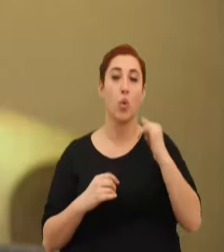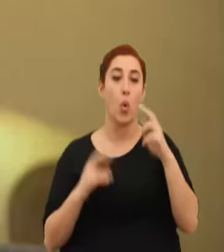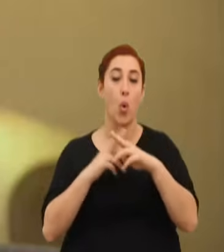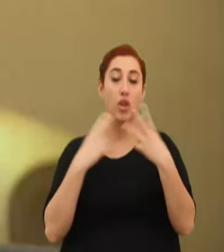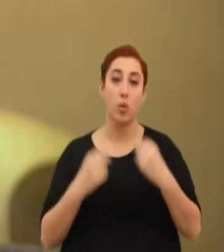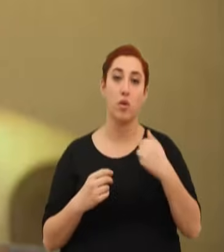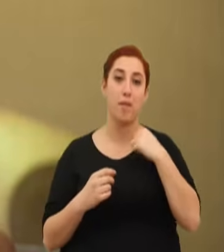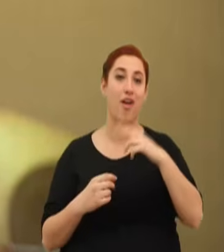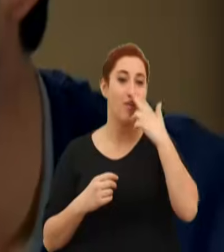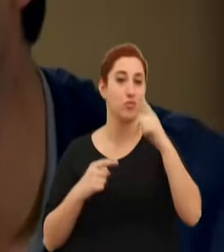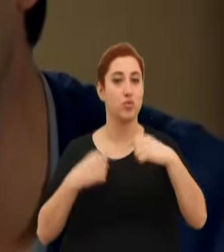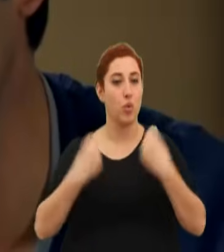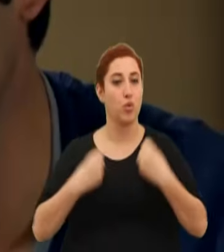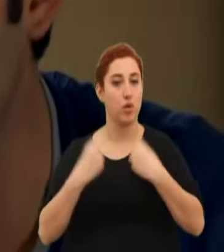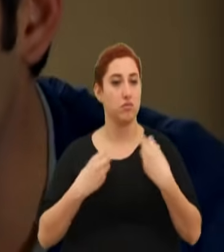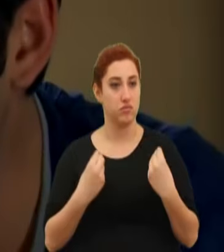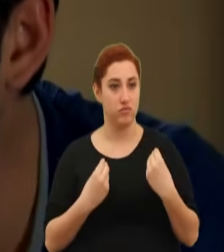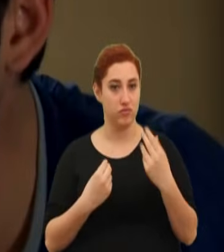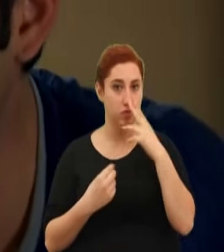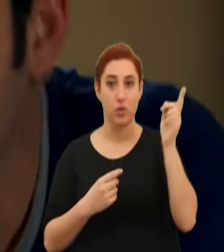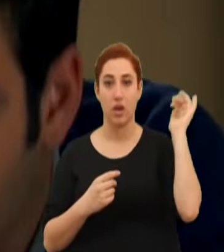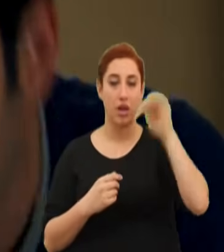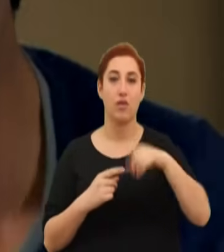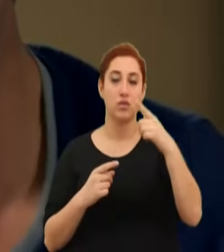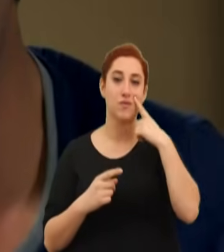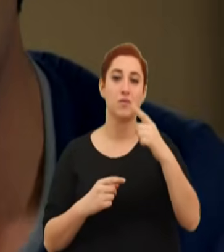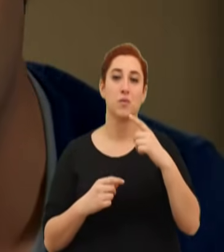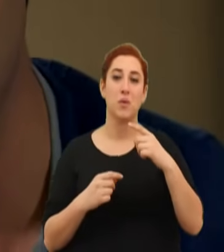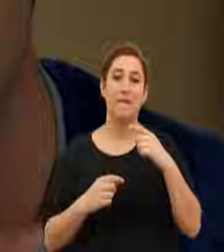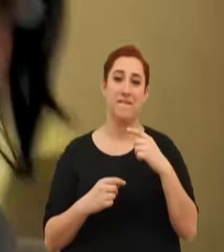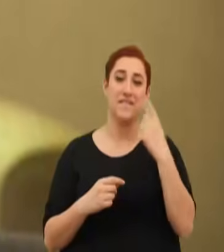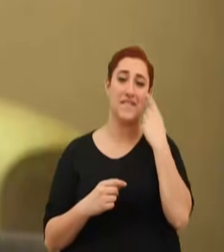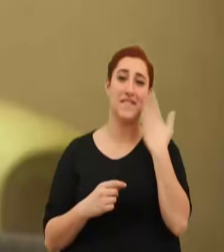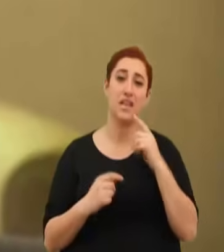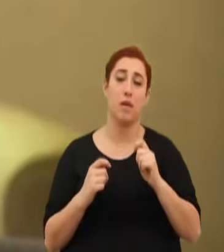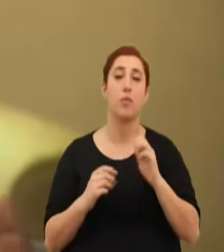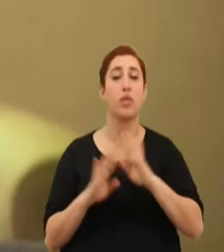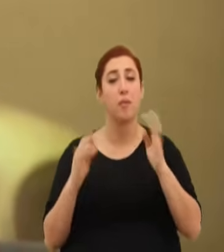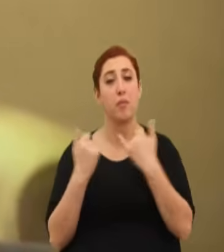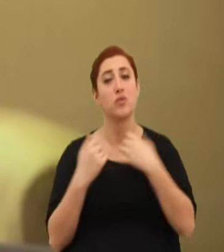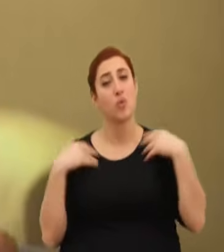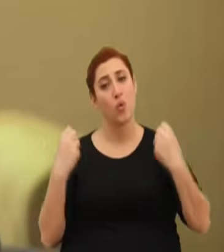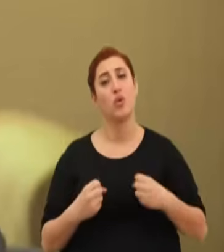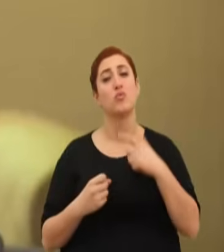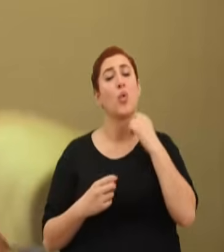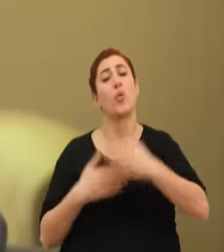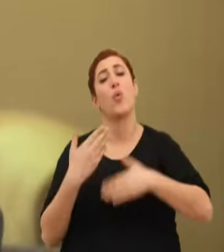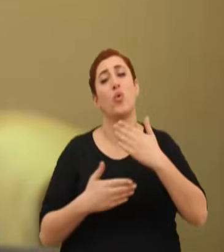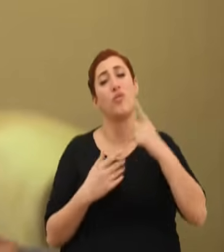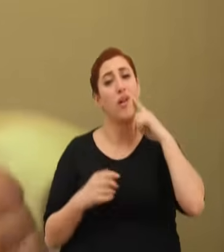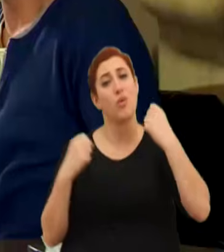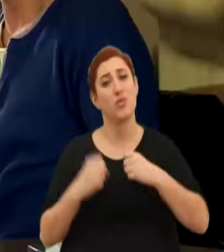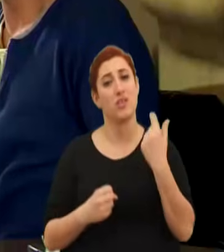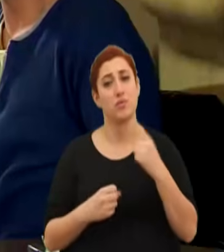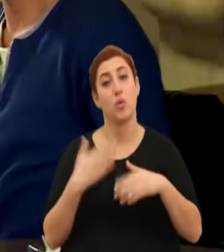oluyorsunuz. Ben alıştırmışım onu burada oturtmaya. Ya sonra geliyorsunuz size özeniyor ya lütfen. Tamam kardeşim oturalım ya. O kadar yoruldum ki vallahi